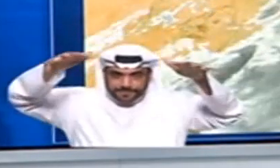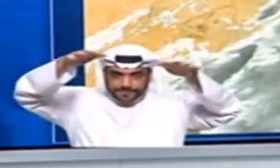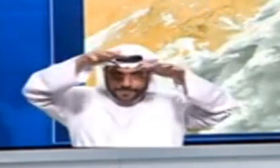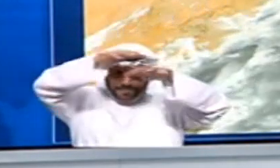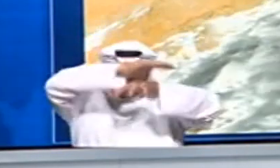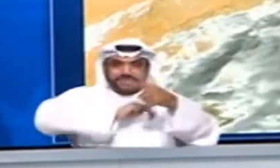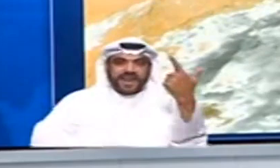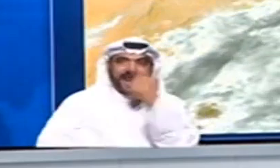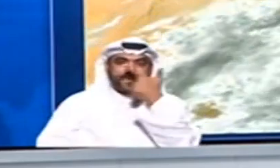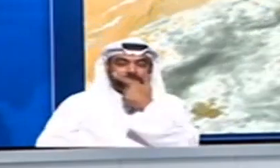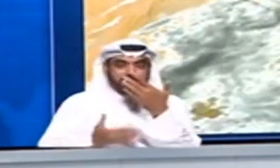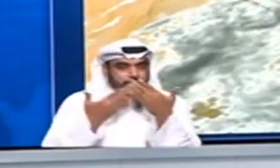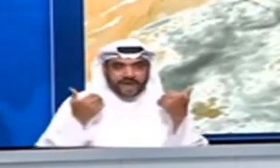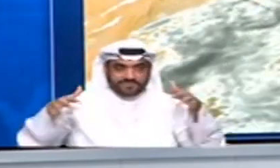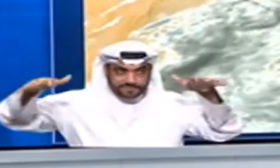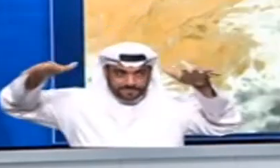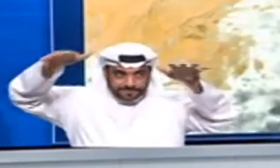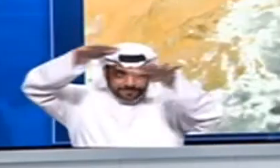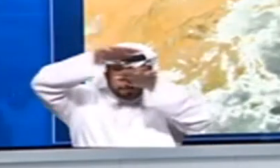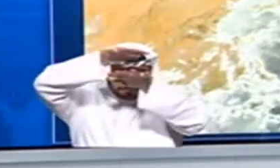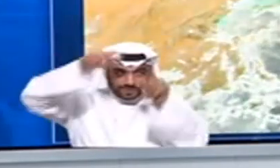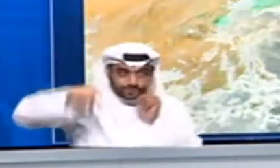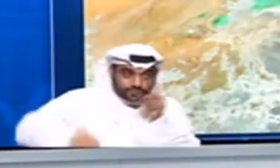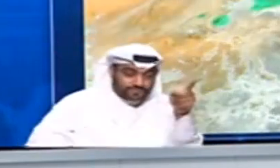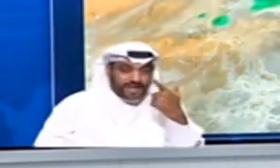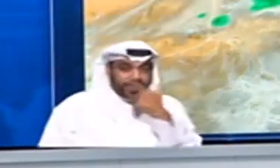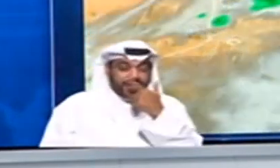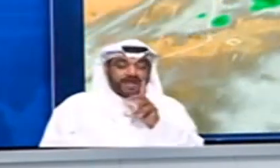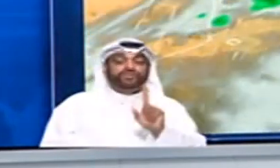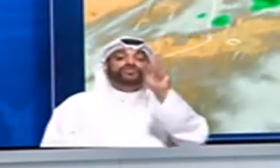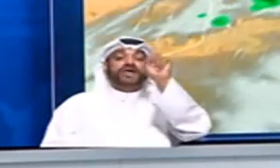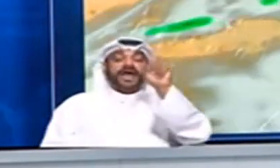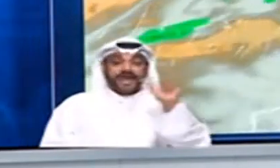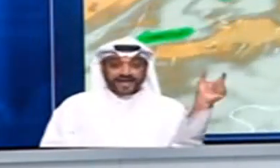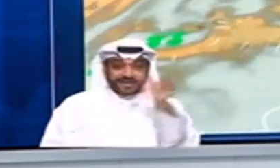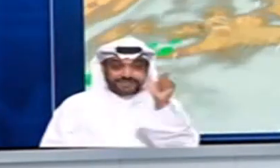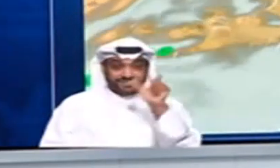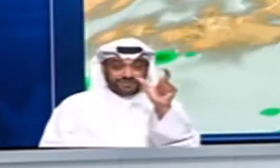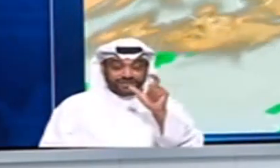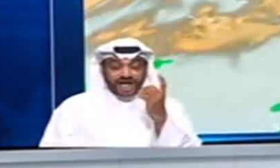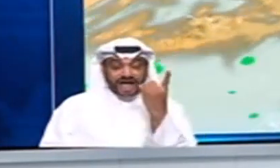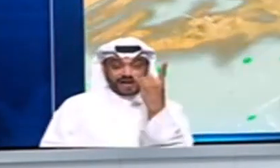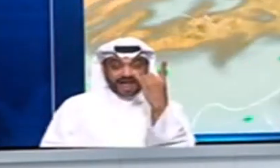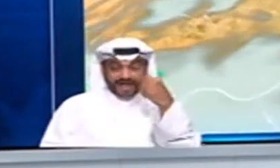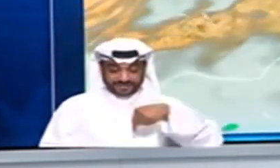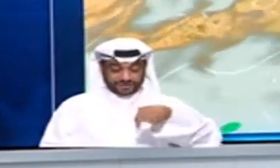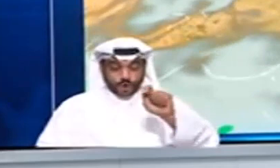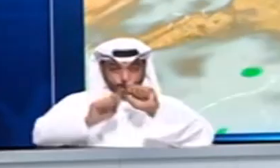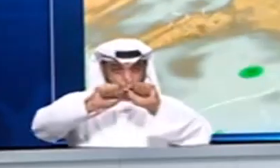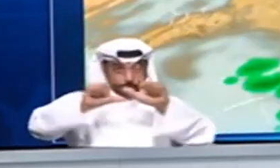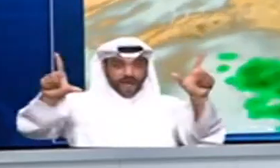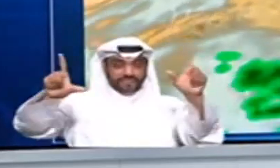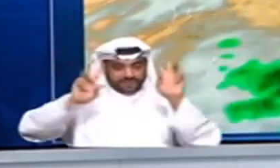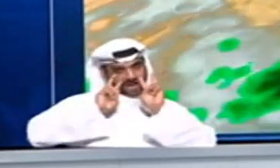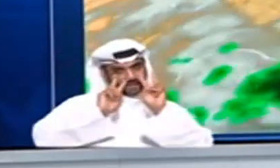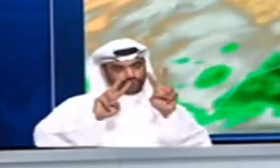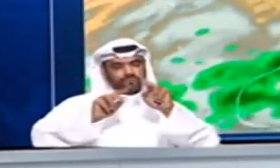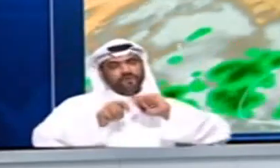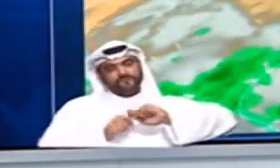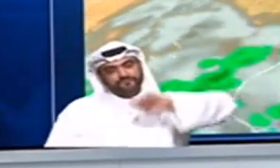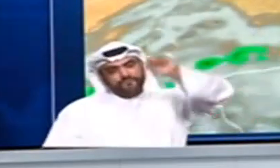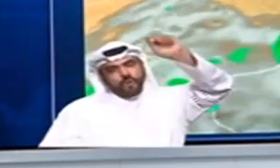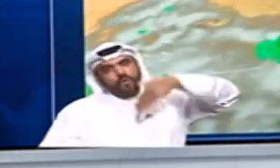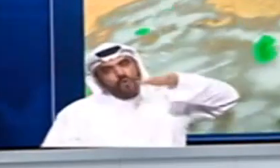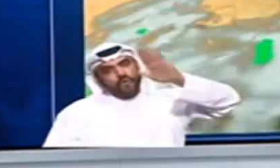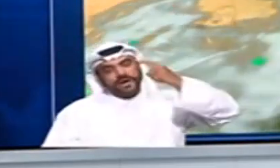العالية بعض الشيء على بعض المناطق، ومن منتصف شهر أكتوبر بإذن الله الجاري السحب راح تكون ملحوظة أكثر امتداد تأثير منخفض جوي